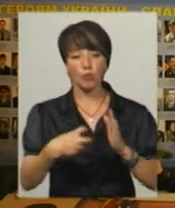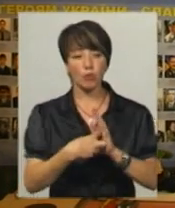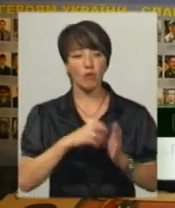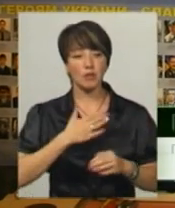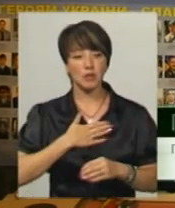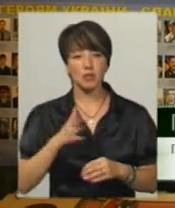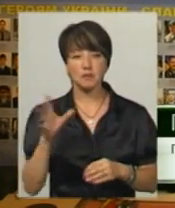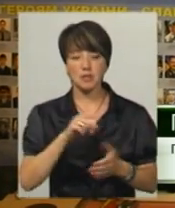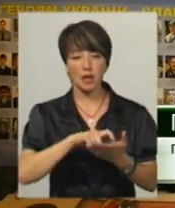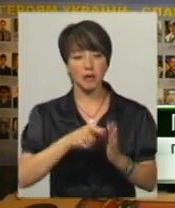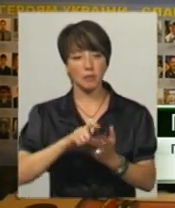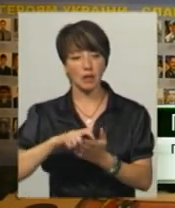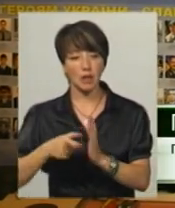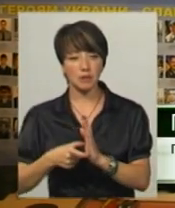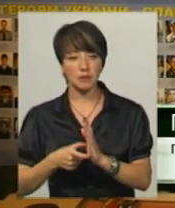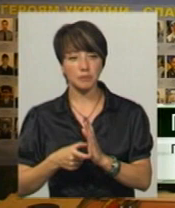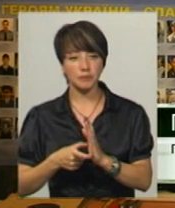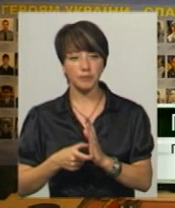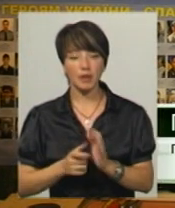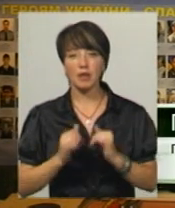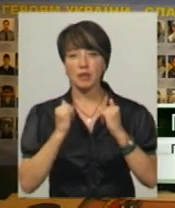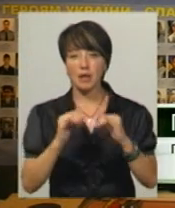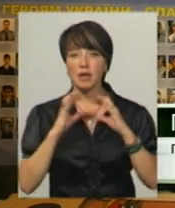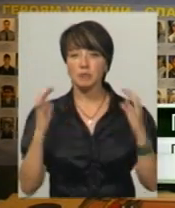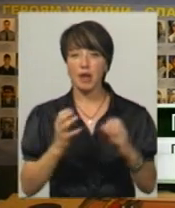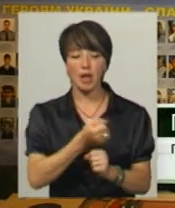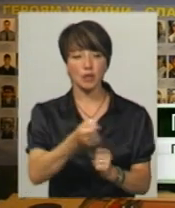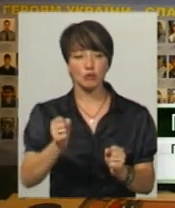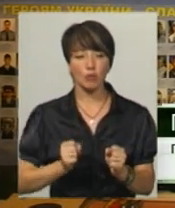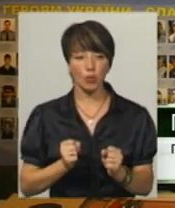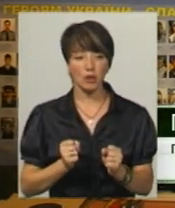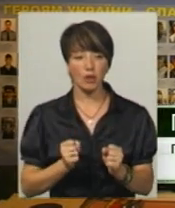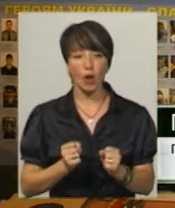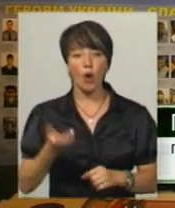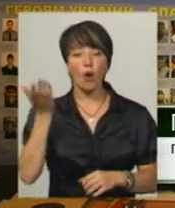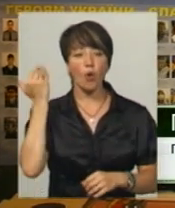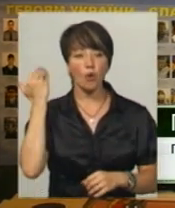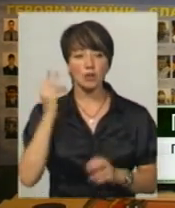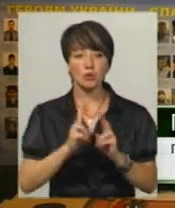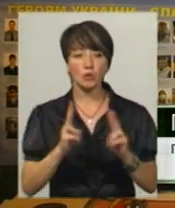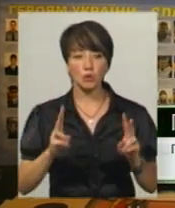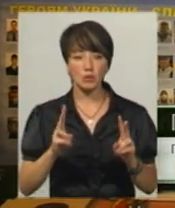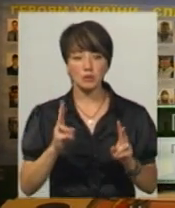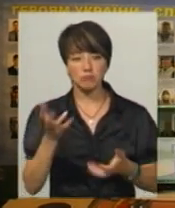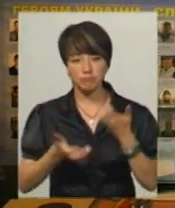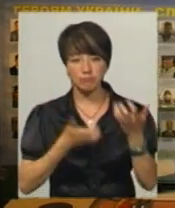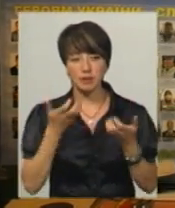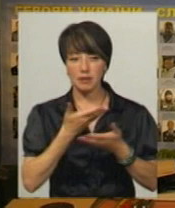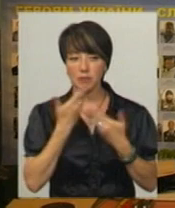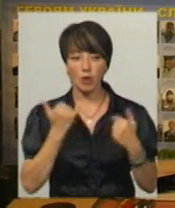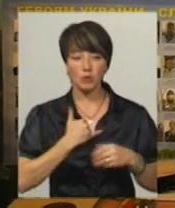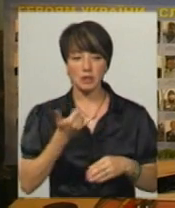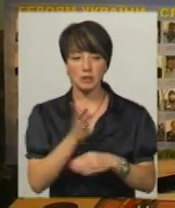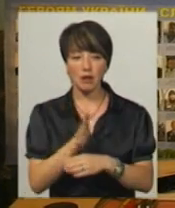всі кімнати для зберігання зброї. Колись десь хтось викопав, що нема у нас